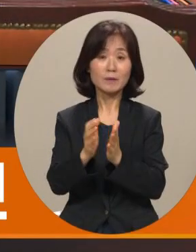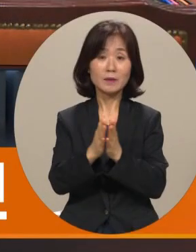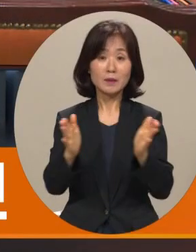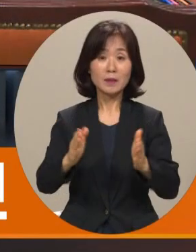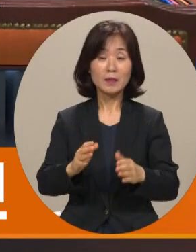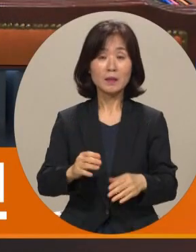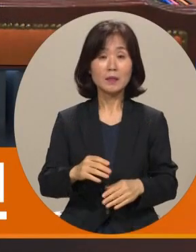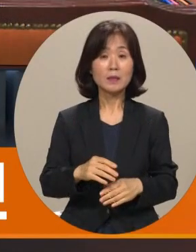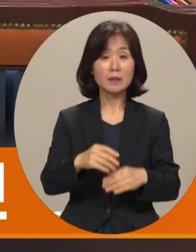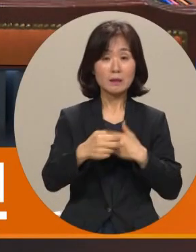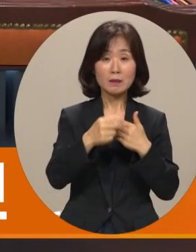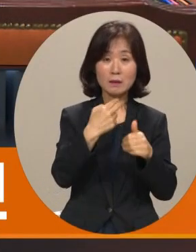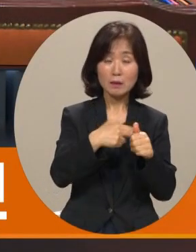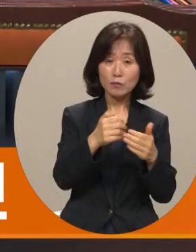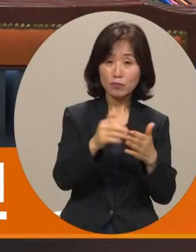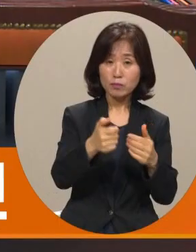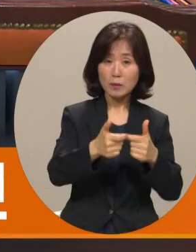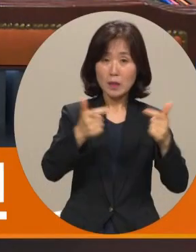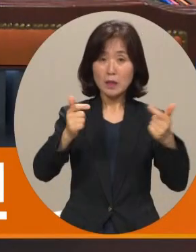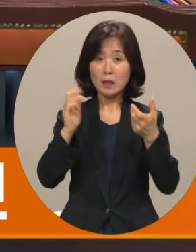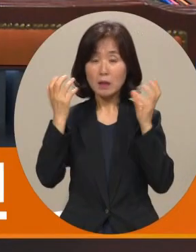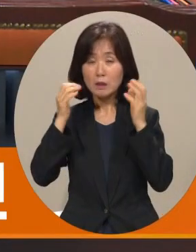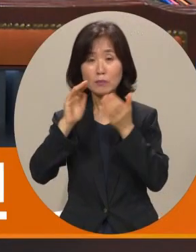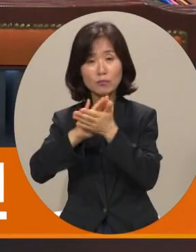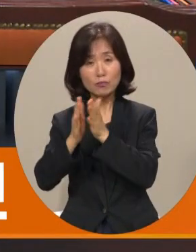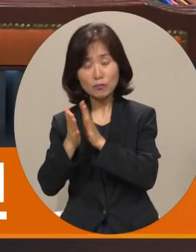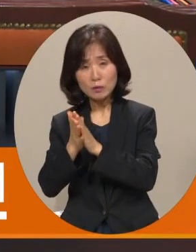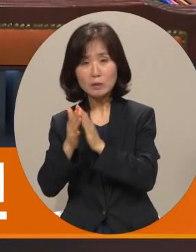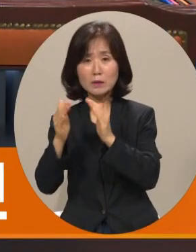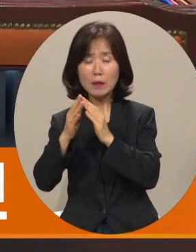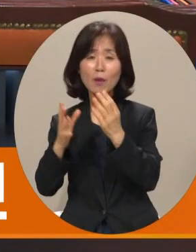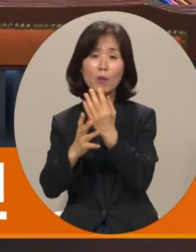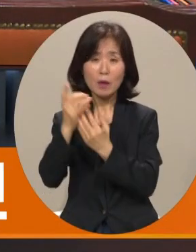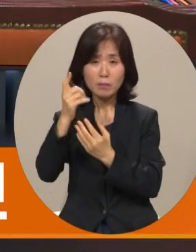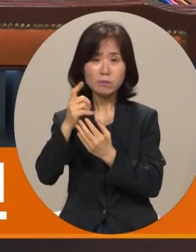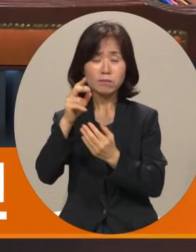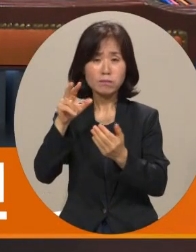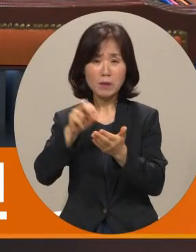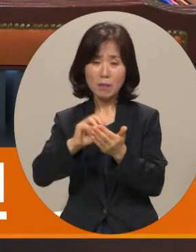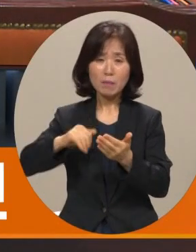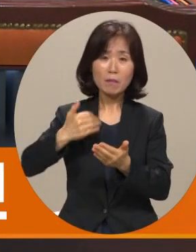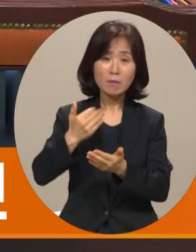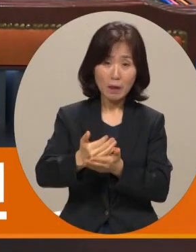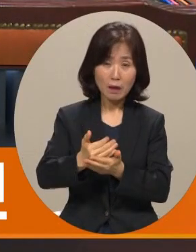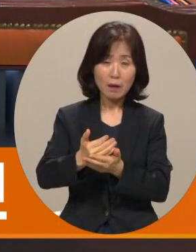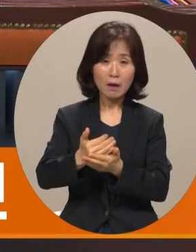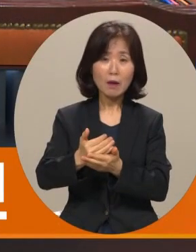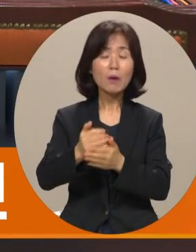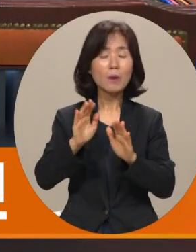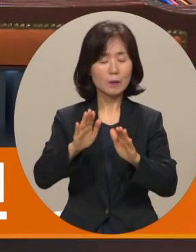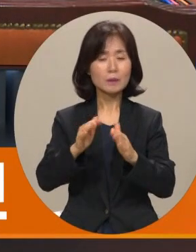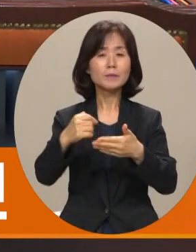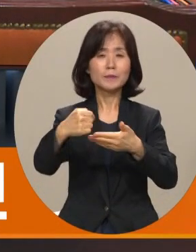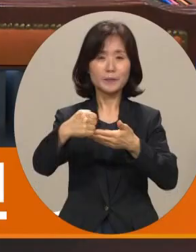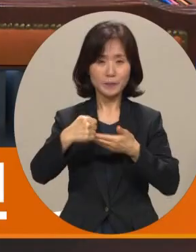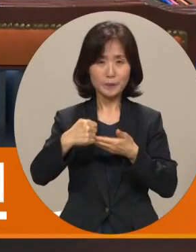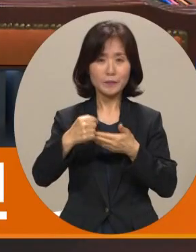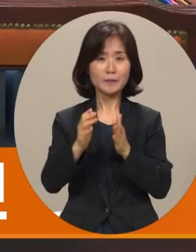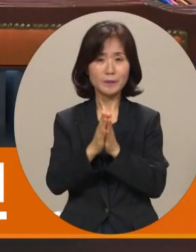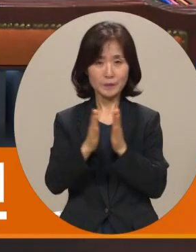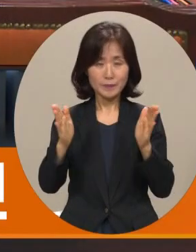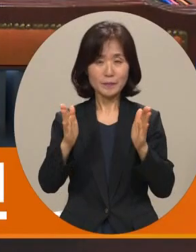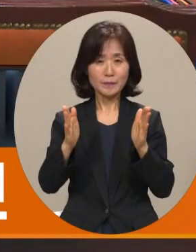유보통합 등 현안이 산적한 교육 위원회도 현안 보고를 첫 일정으로 문을 열었습니다 송성환 기자의